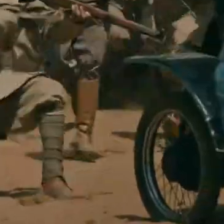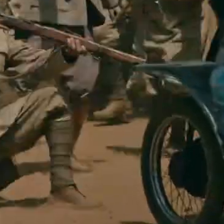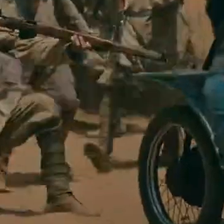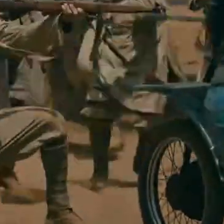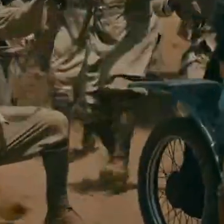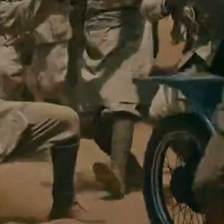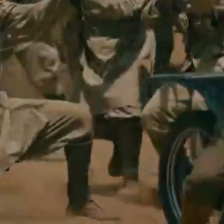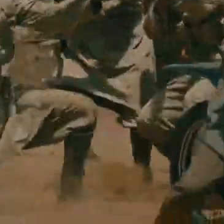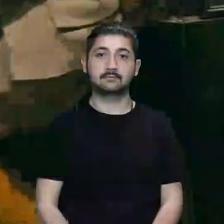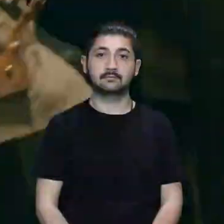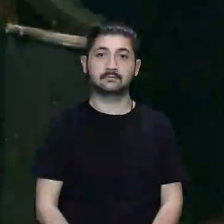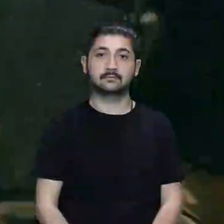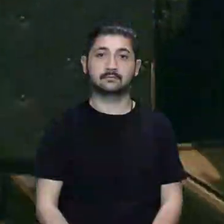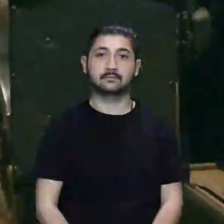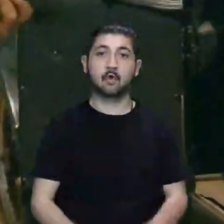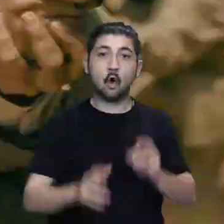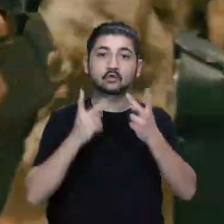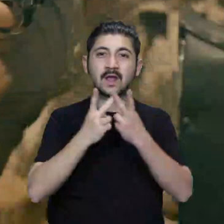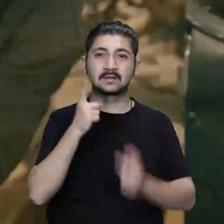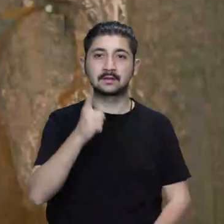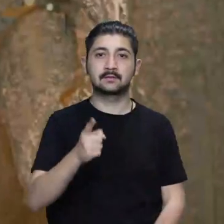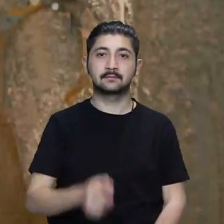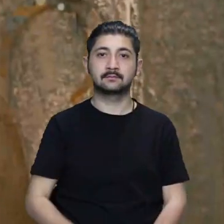İngilizler akın akın şehre girmeye devam ediyorlar.